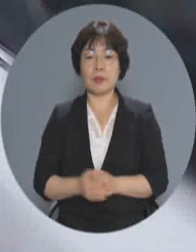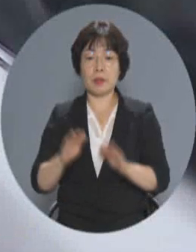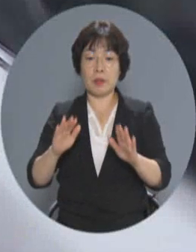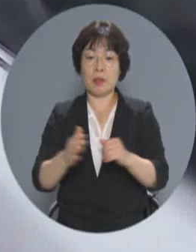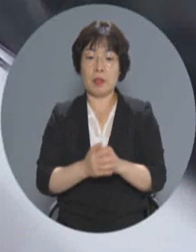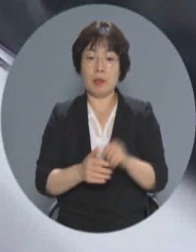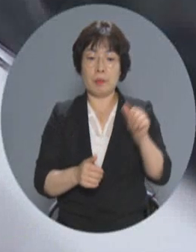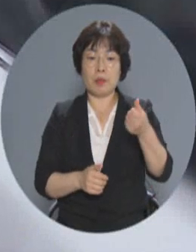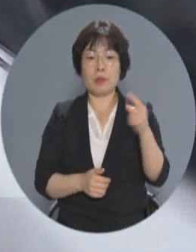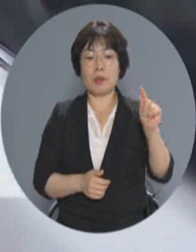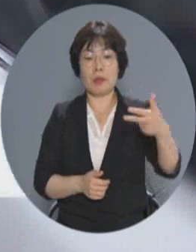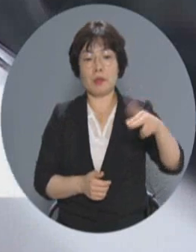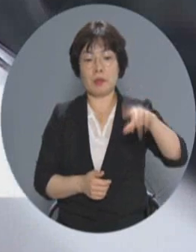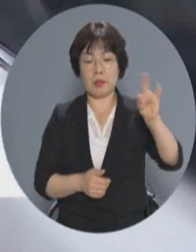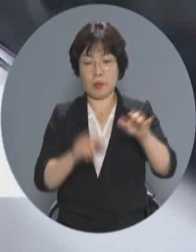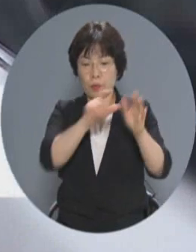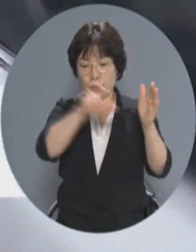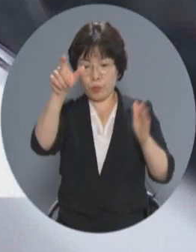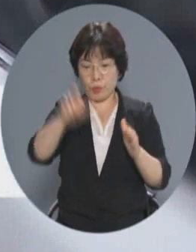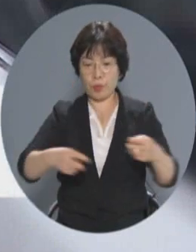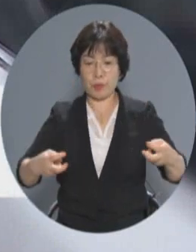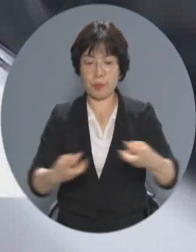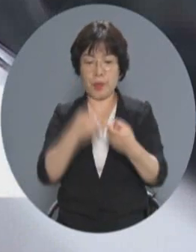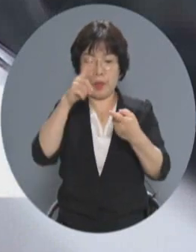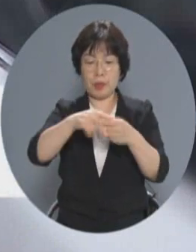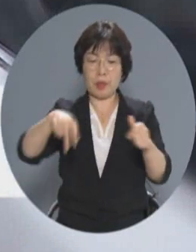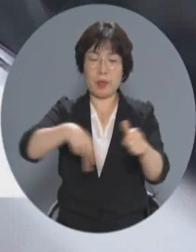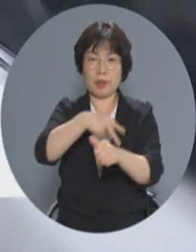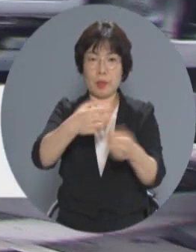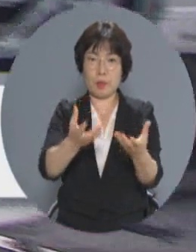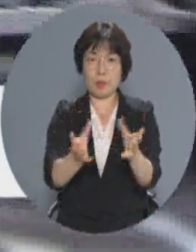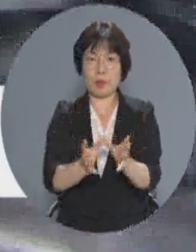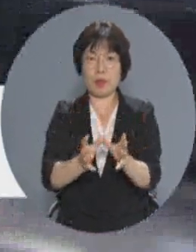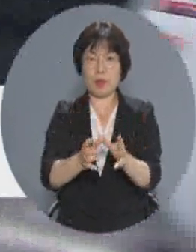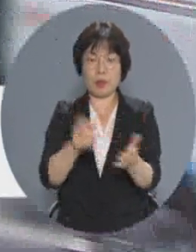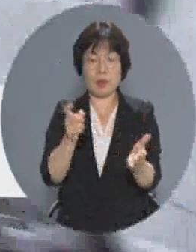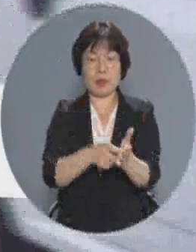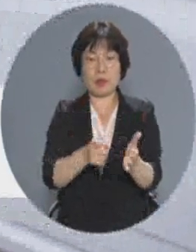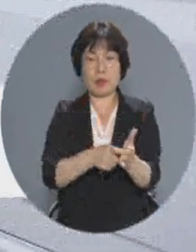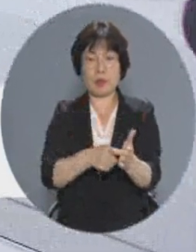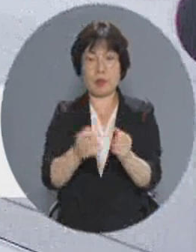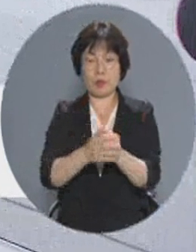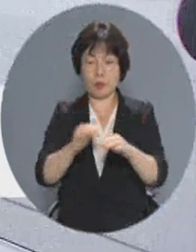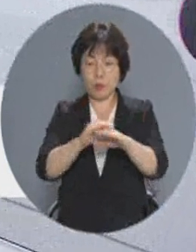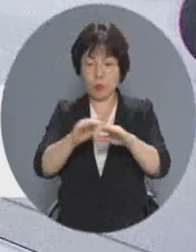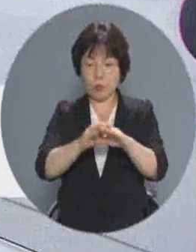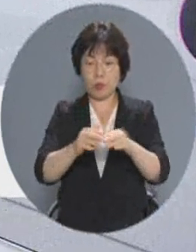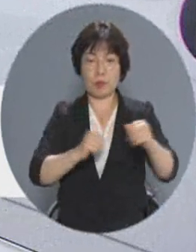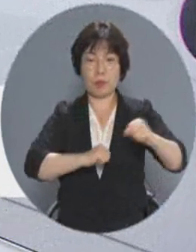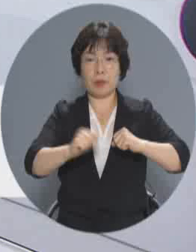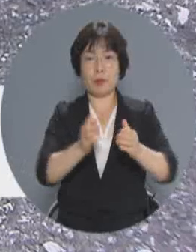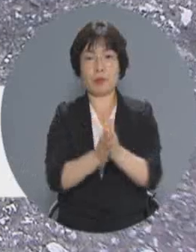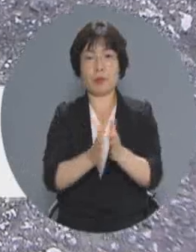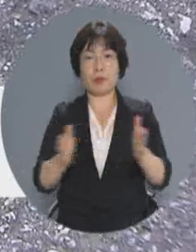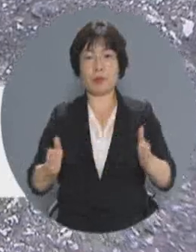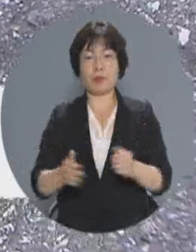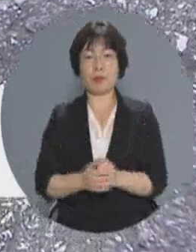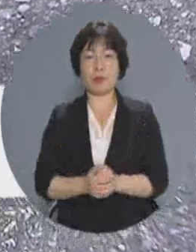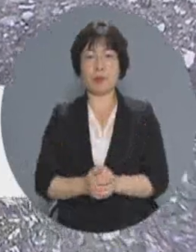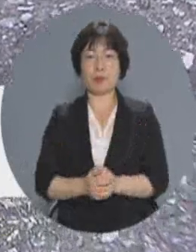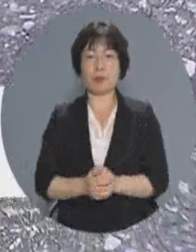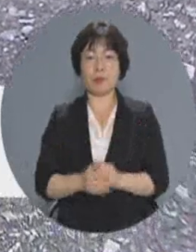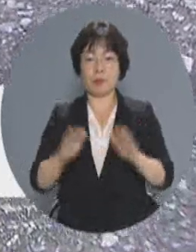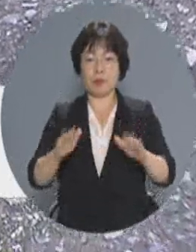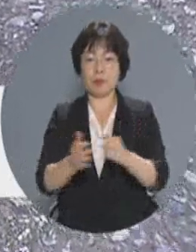이번 한재 사거리 교통사고와 관련해 여수시가 상황 대책반을 긴급 가동하고 사고 수습에 들어갔습니다.